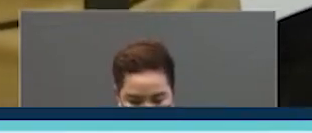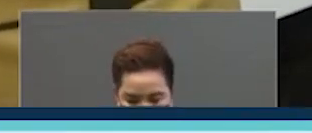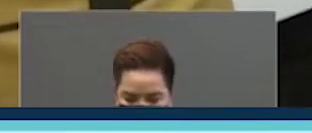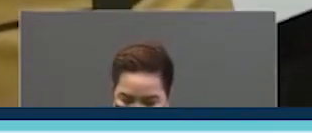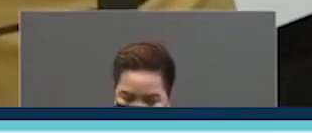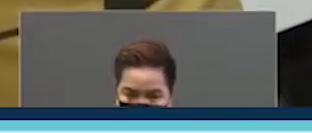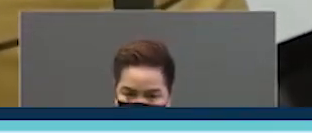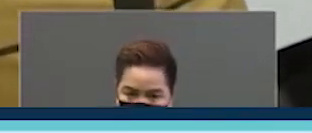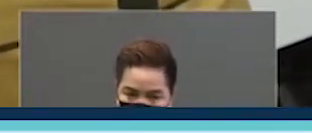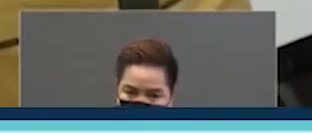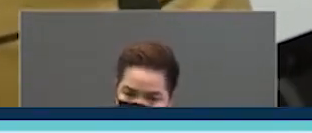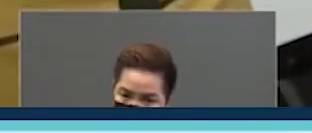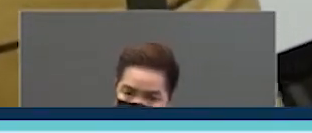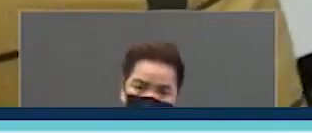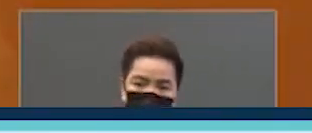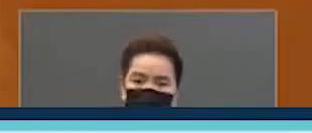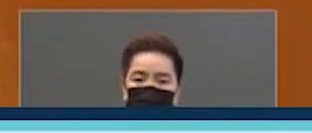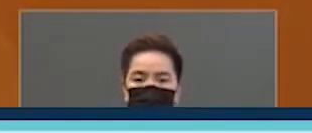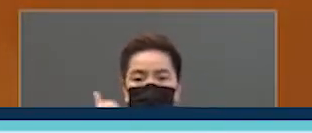นะครับ